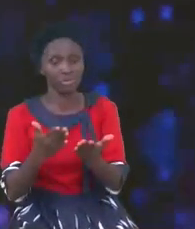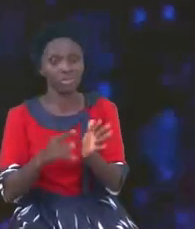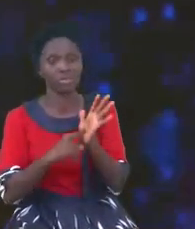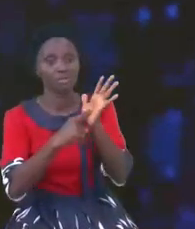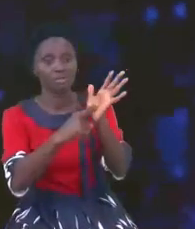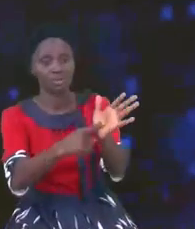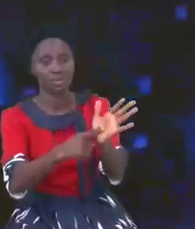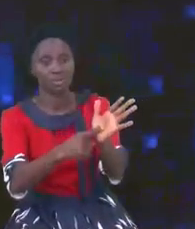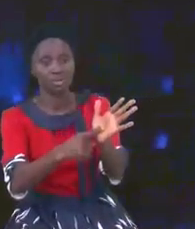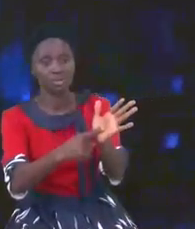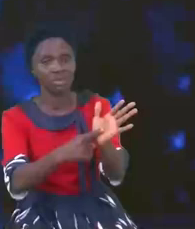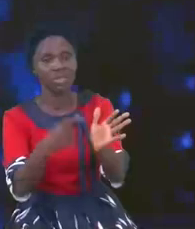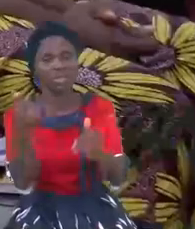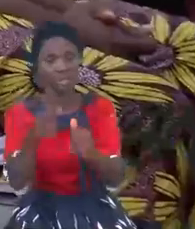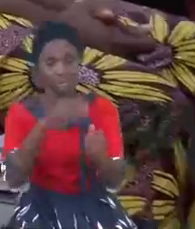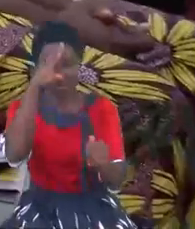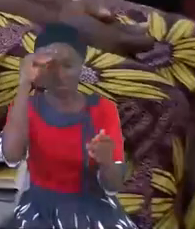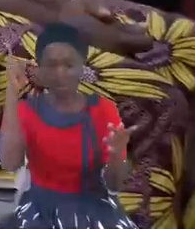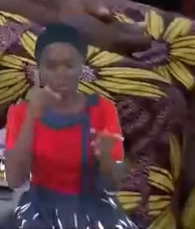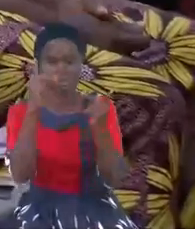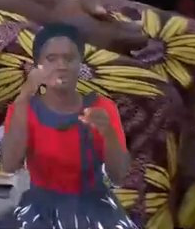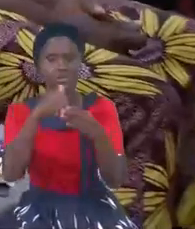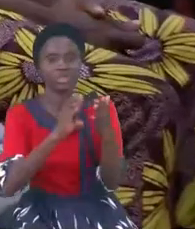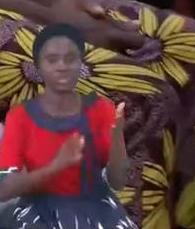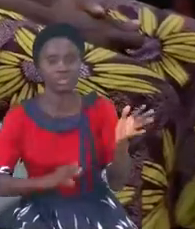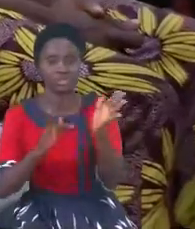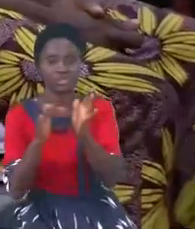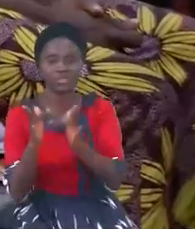homme devenu parfait en Christ.